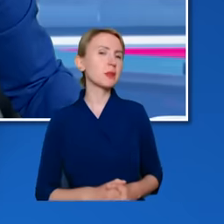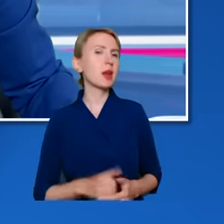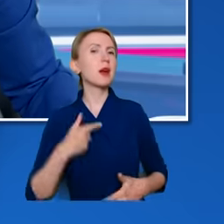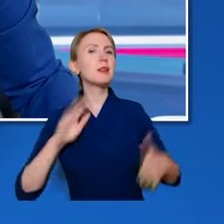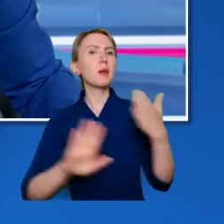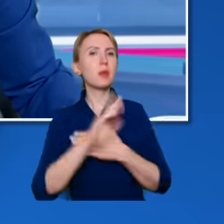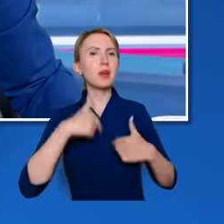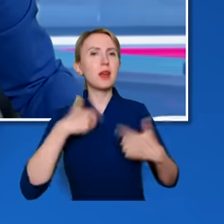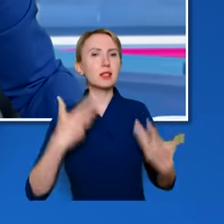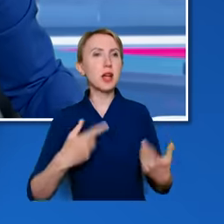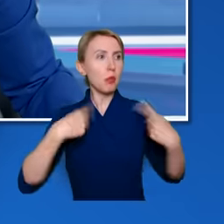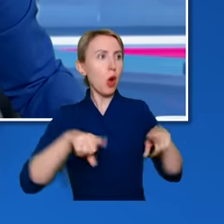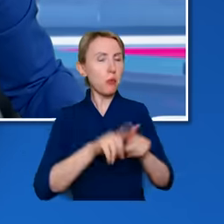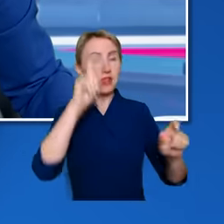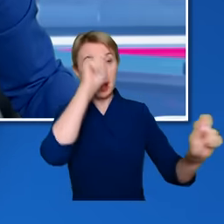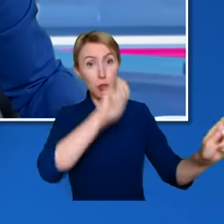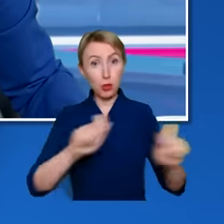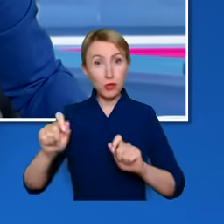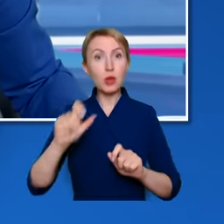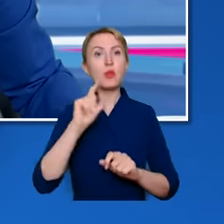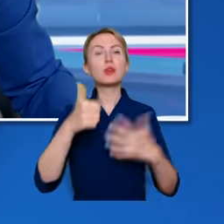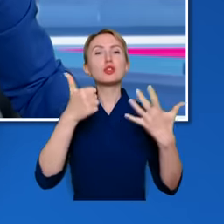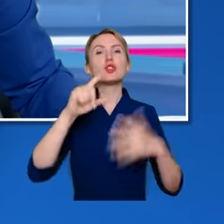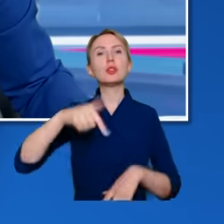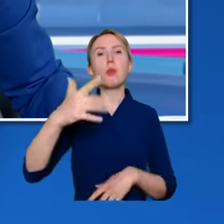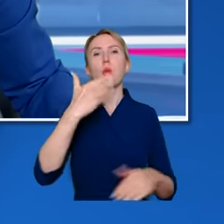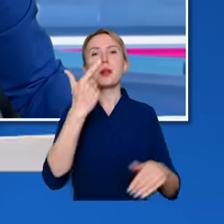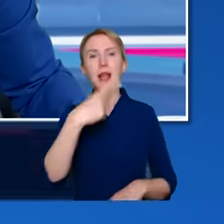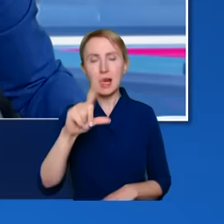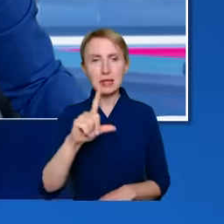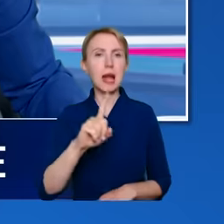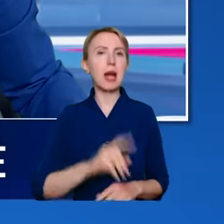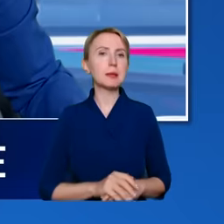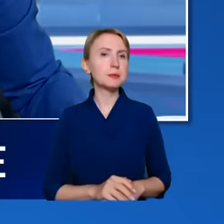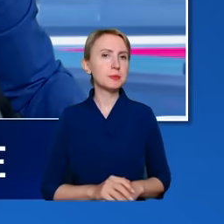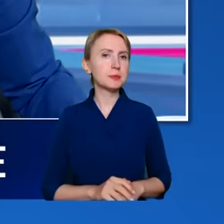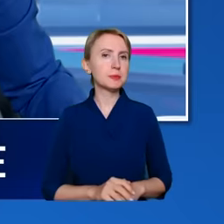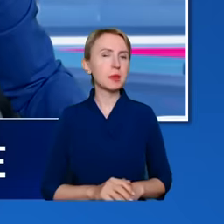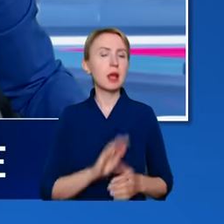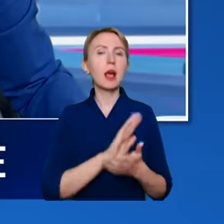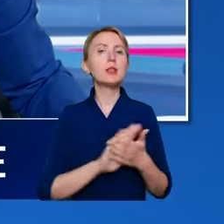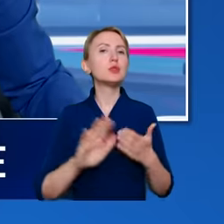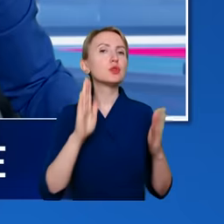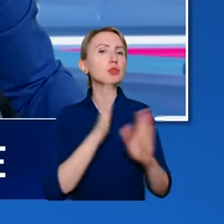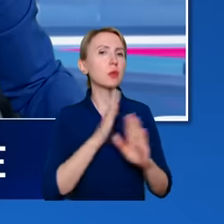Chciałabym obywateli poinformować, że mamy 6,5 miliarda, proszę państwa, z czystego powietrza. Ale co ma to z prądem? To